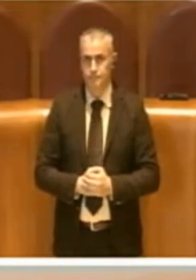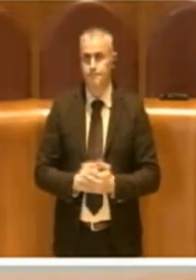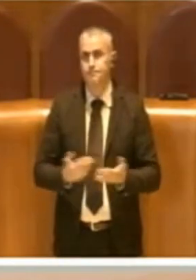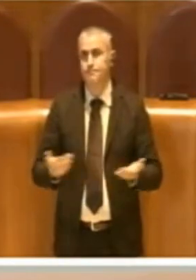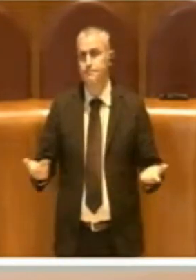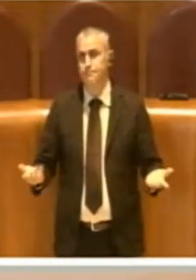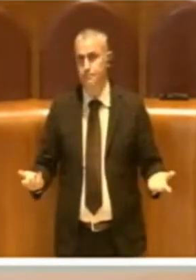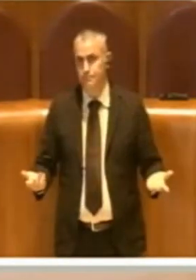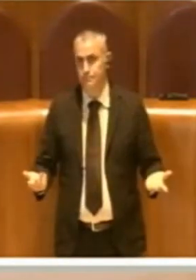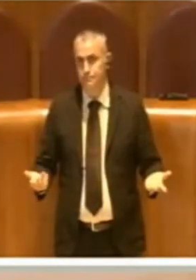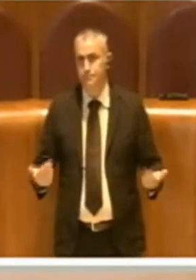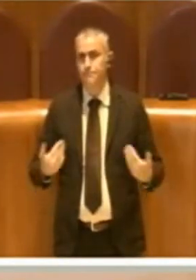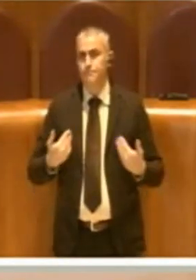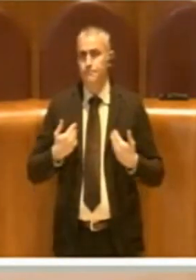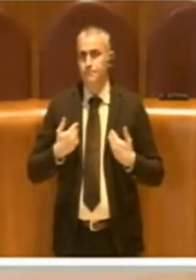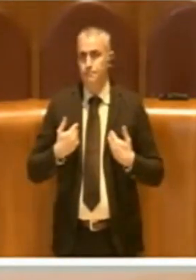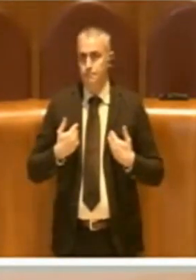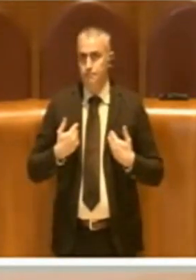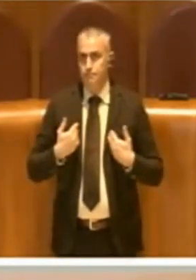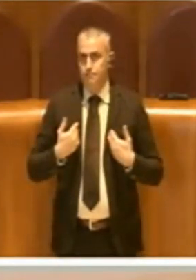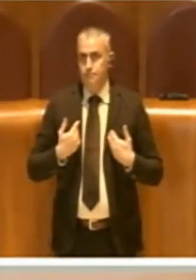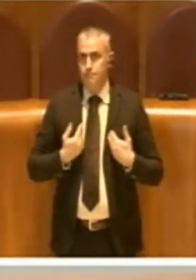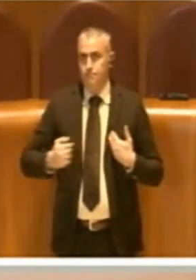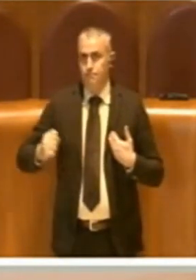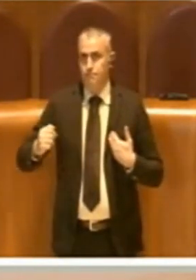Motivo per cui, ecco, il non potendo